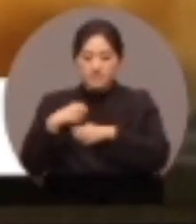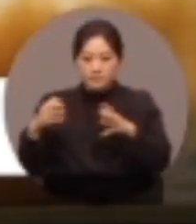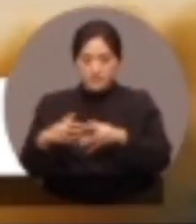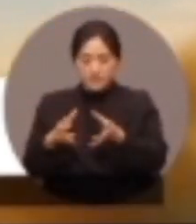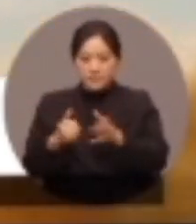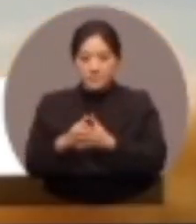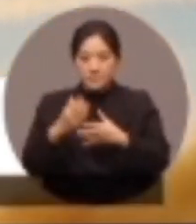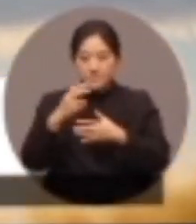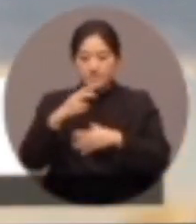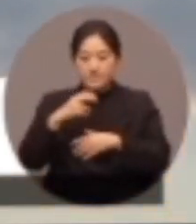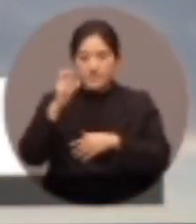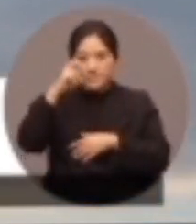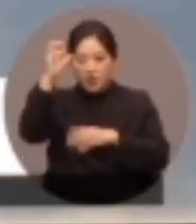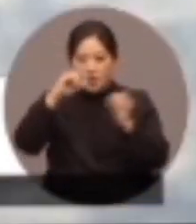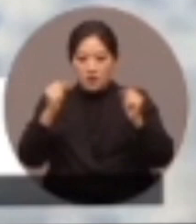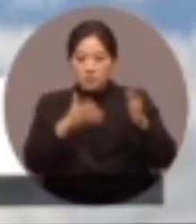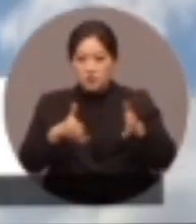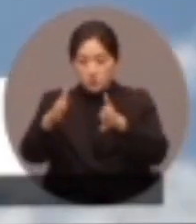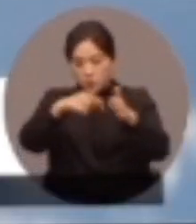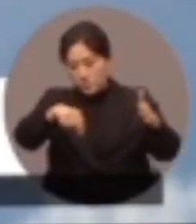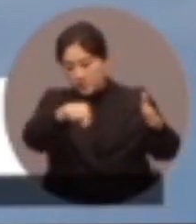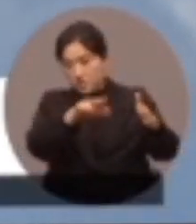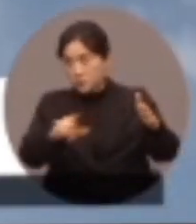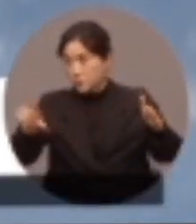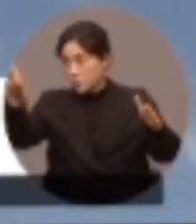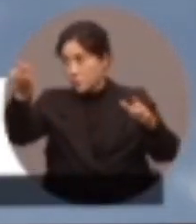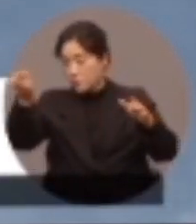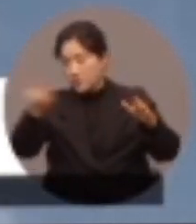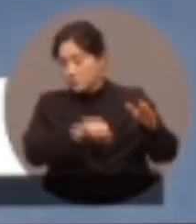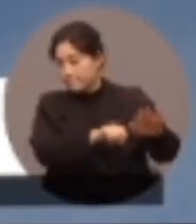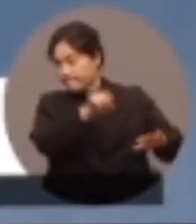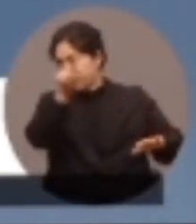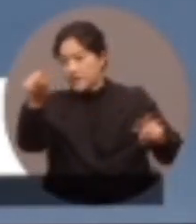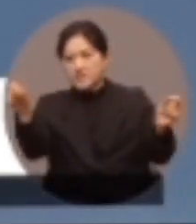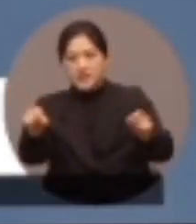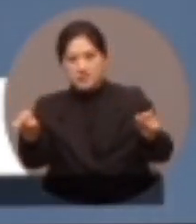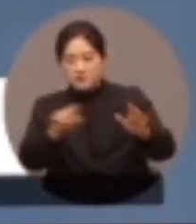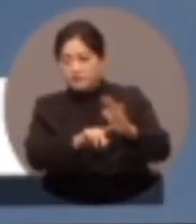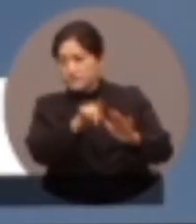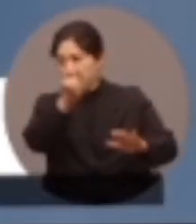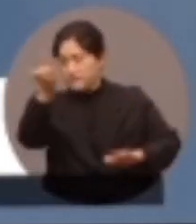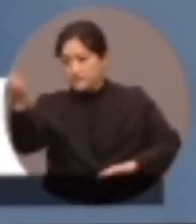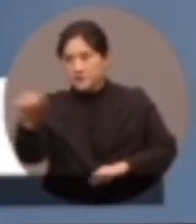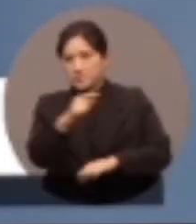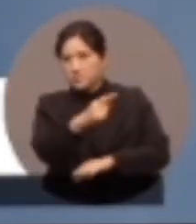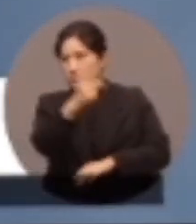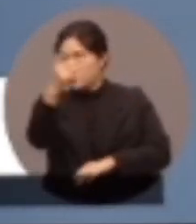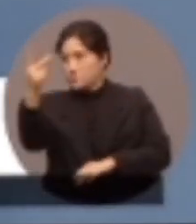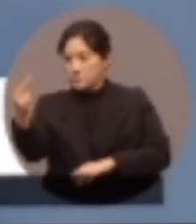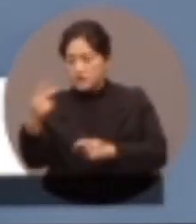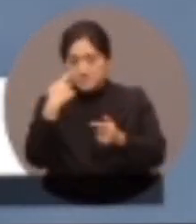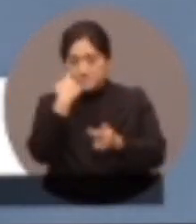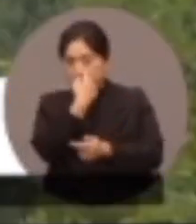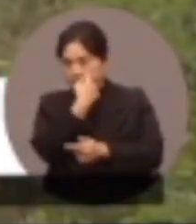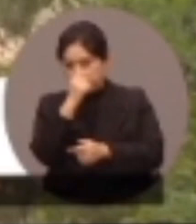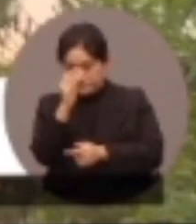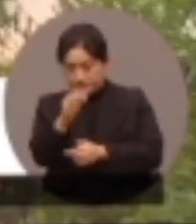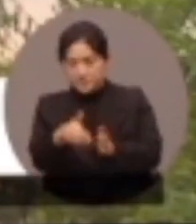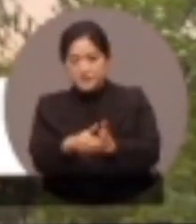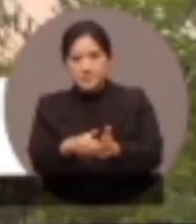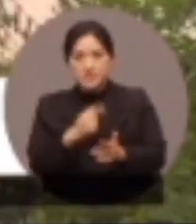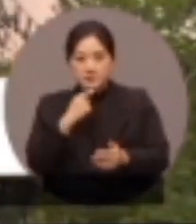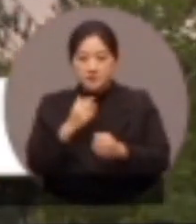오후 평안북도 내륙에서 동쪽으로 발사된 단거리 탄도미사일로 추정되는 발사체 두 발을 포착했다고